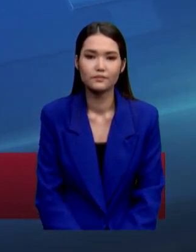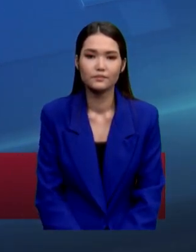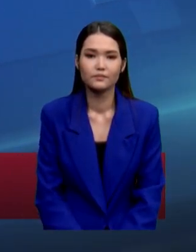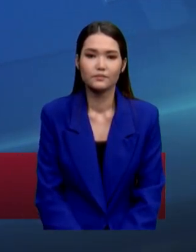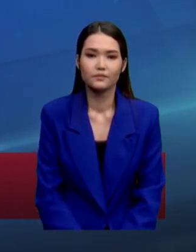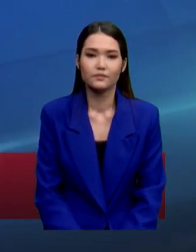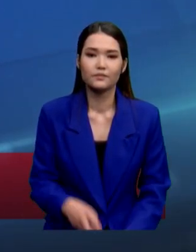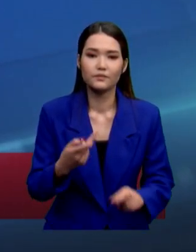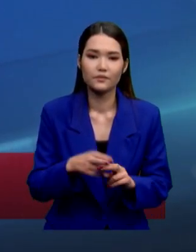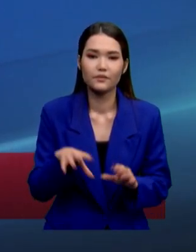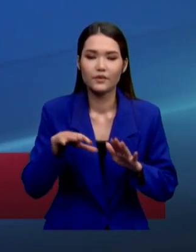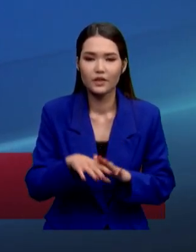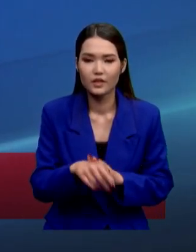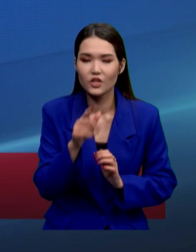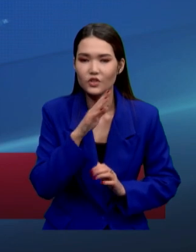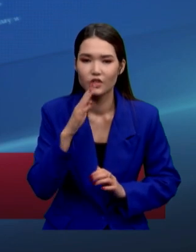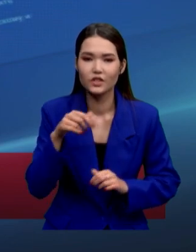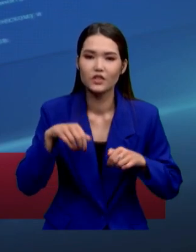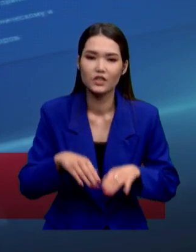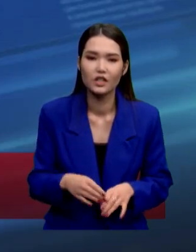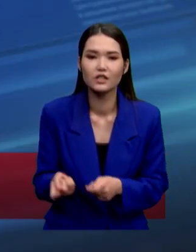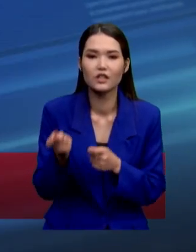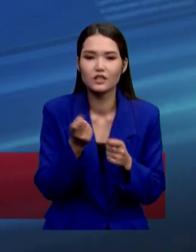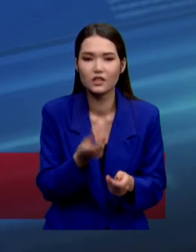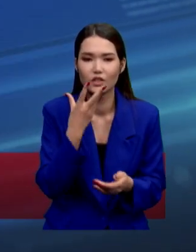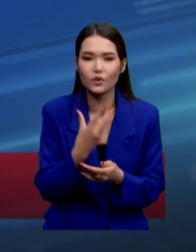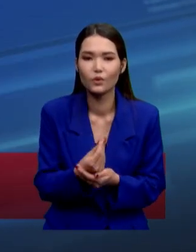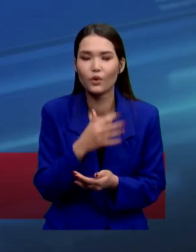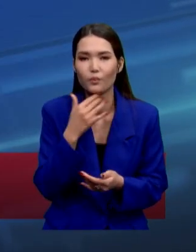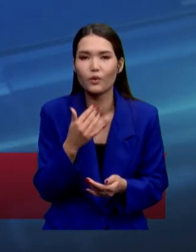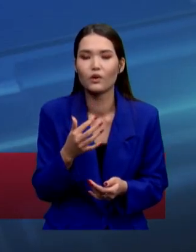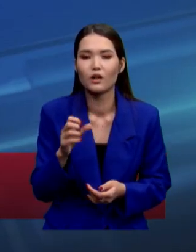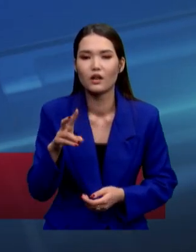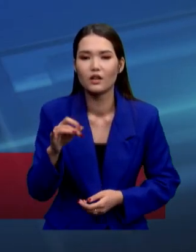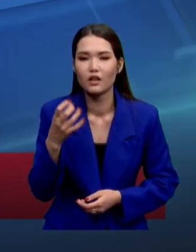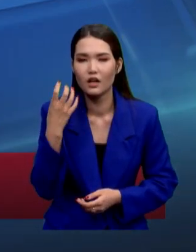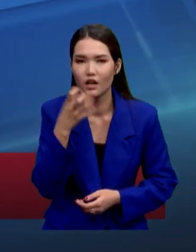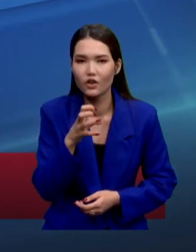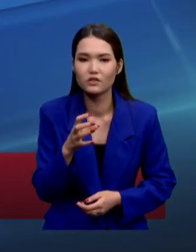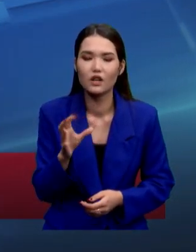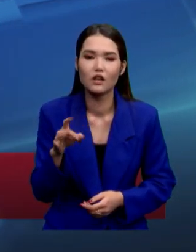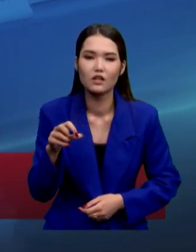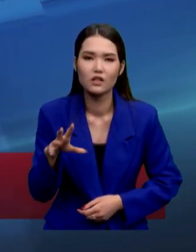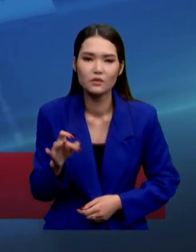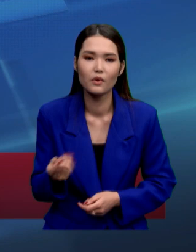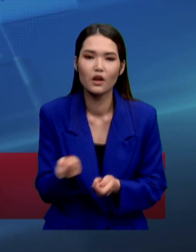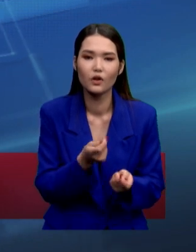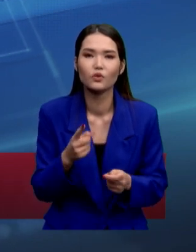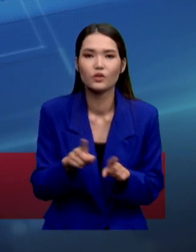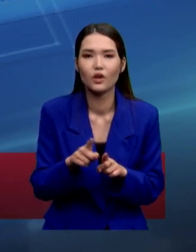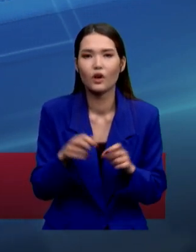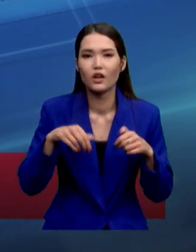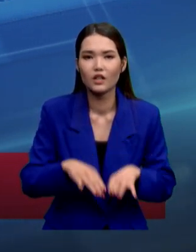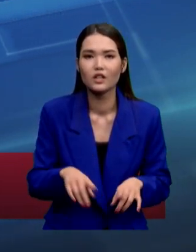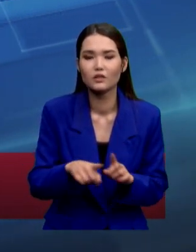А эта жительница столицы решила, что ее избирательный участок нуждается в силе святых. Она принесла горящий алдараспан, видимо, от злых духов или нечестных на